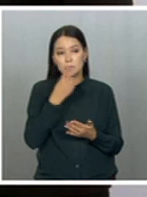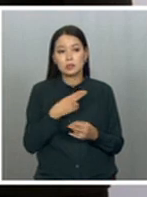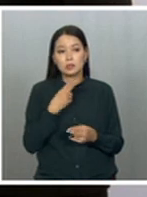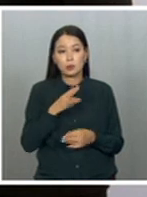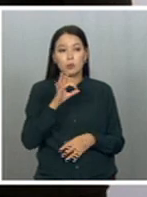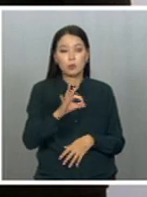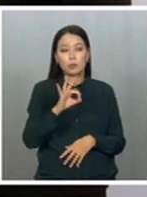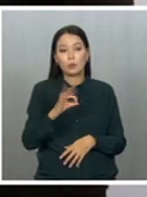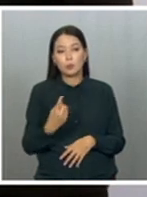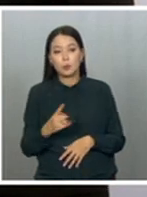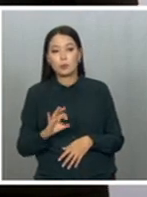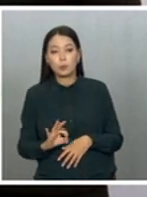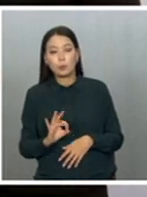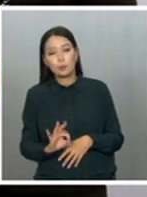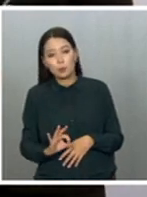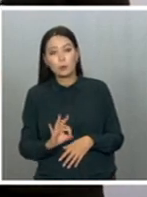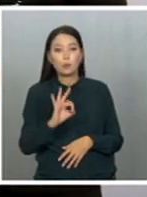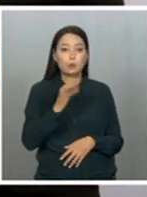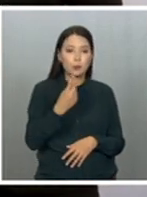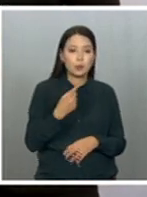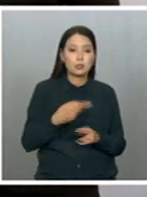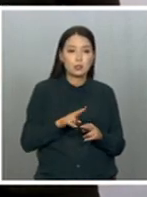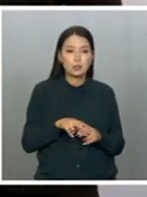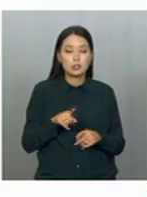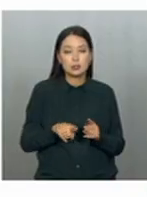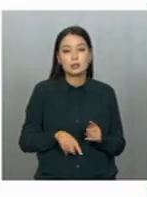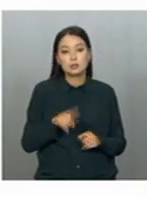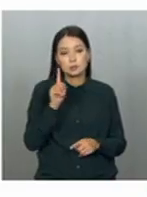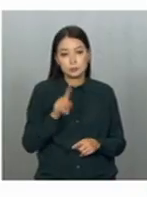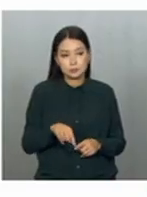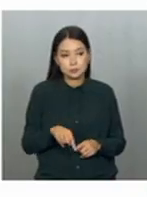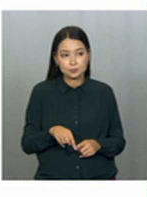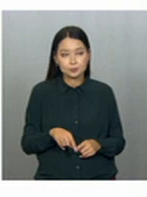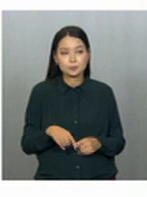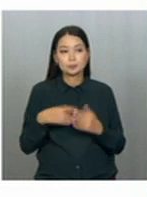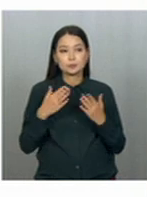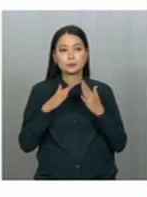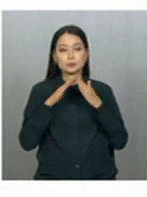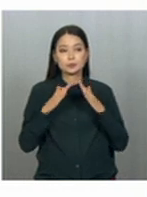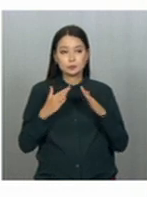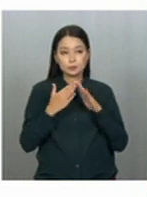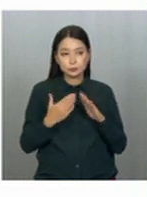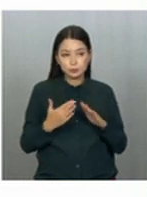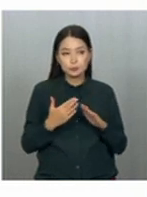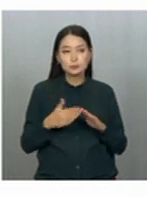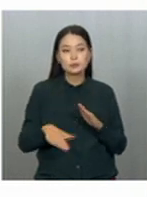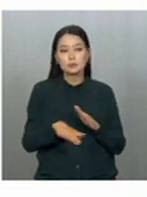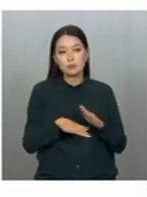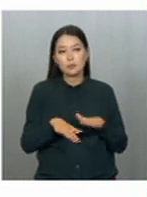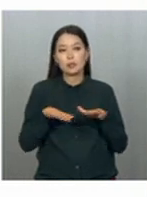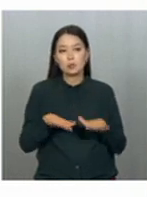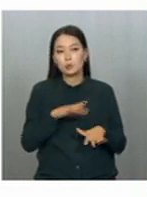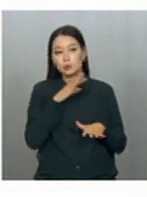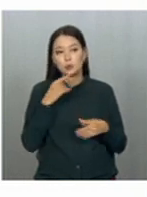O1O немесе OO1 ол биіктік. Қиық пирамидалар табанында жатқан